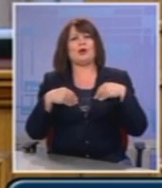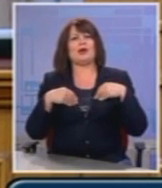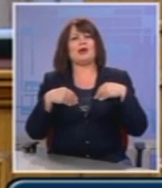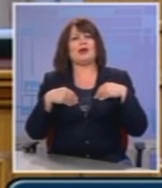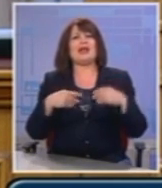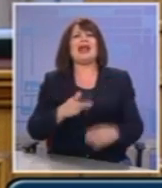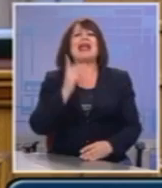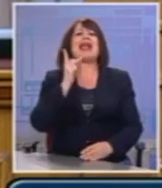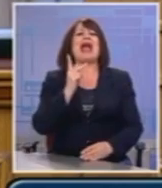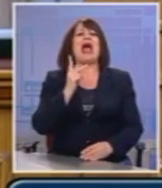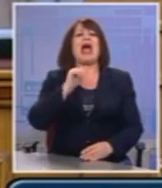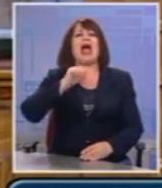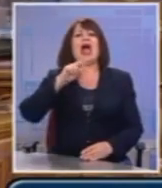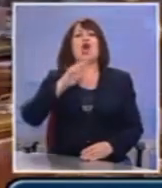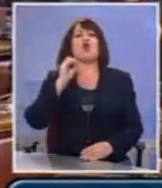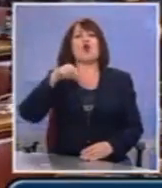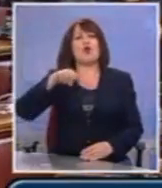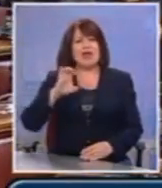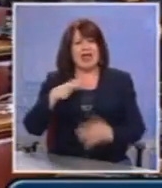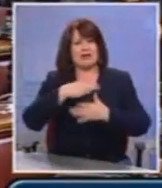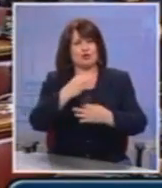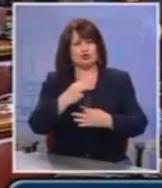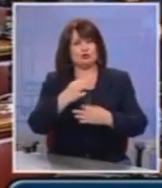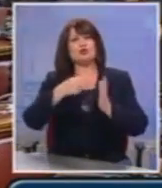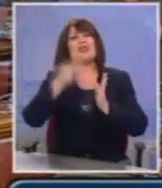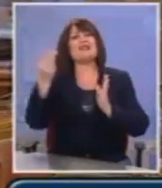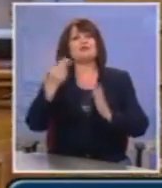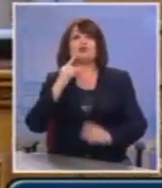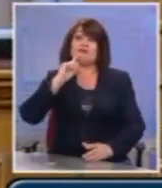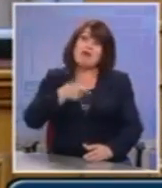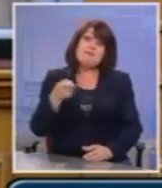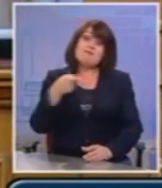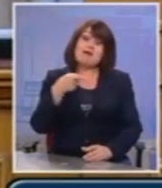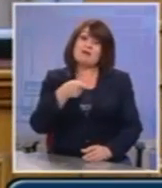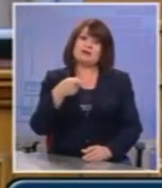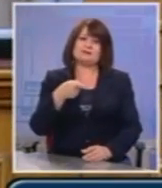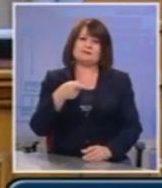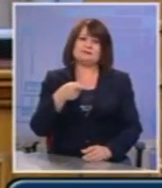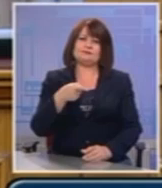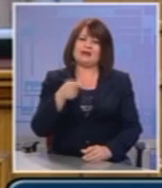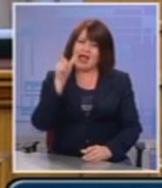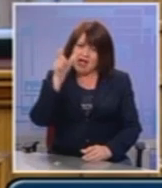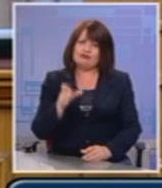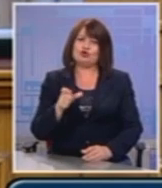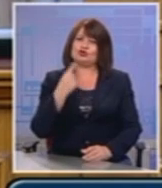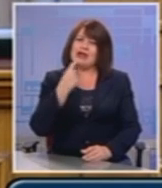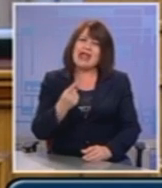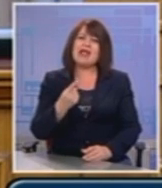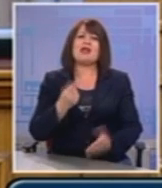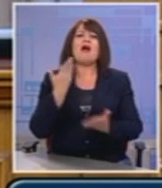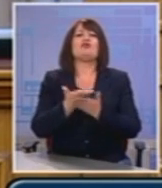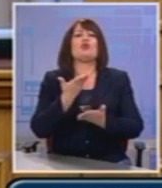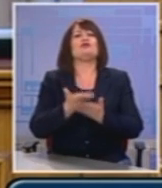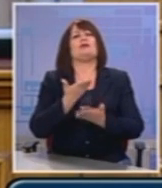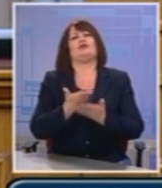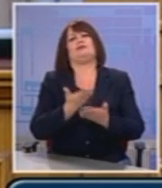καρόν ο οποίος είναι και ο σημερινός εκπρόσωπος τους θεσμούς που εξακολουθεί αυτός βάζει τις διάφορες αξιώσεις στο